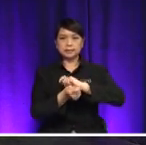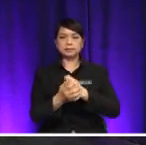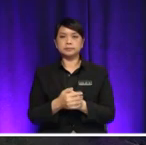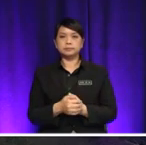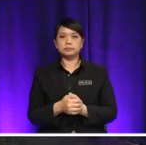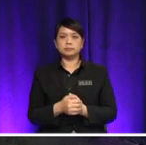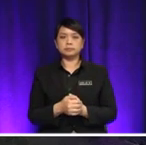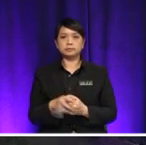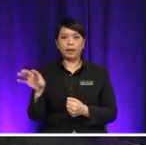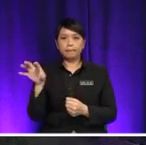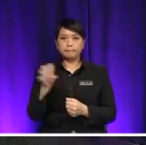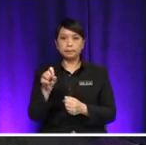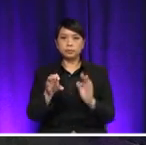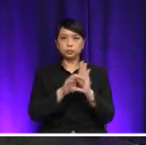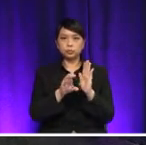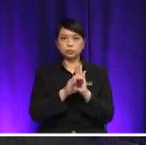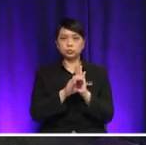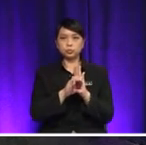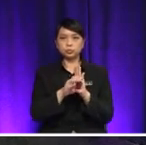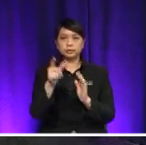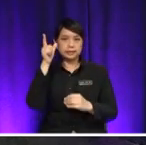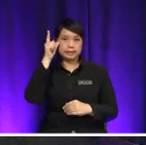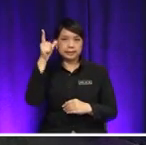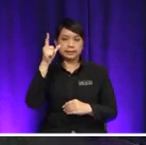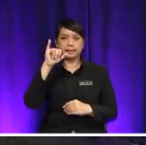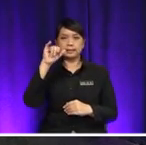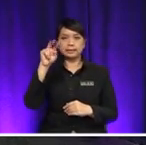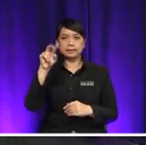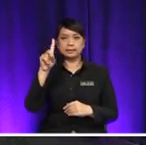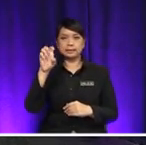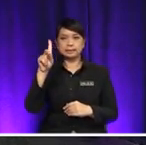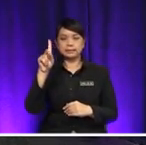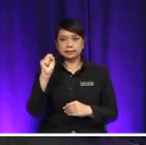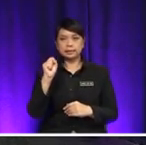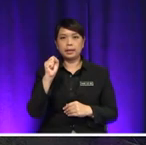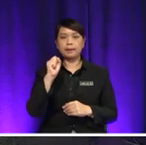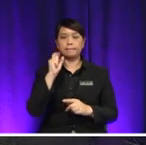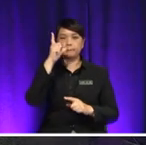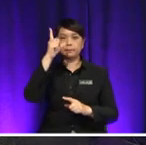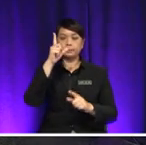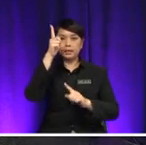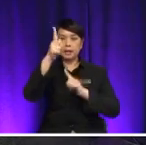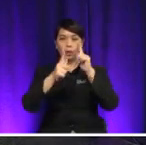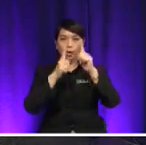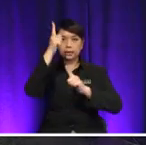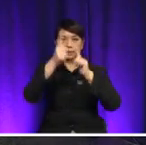untuk numbuh indeks pelancong ya pada tahun 2020 berasaskan 2019